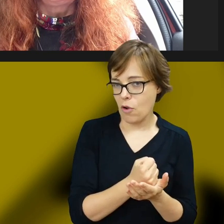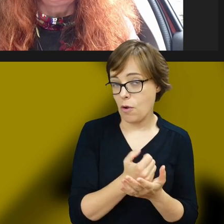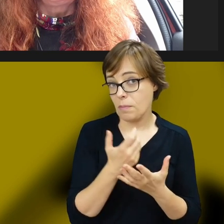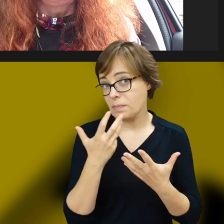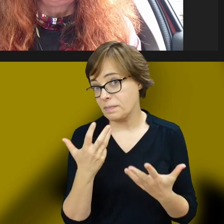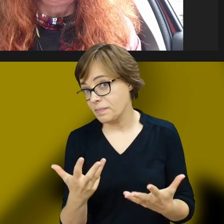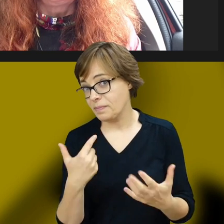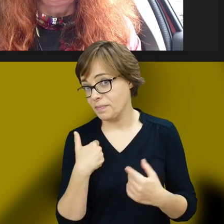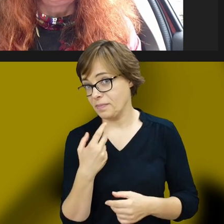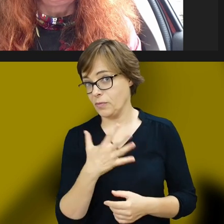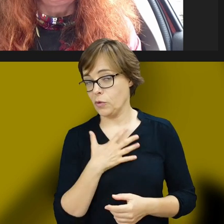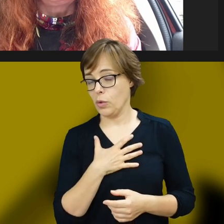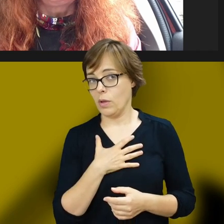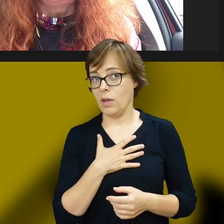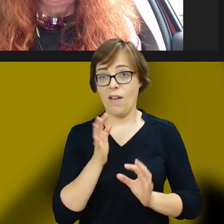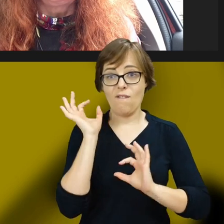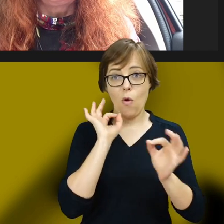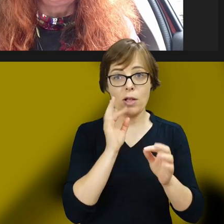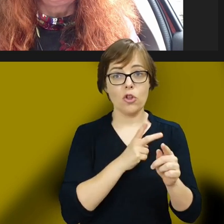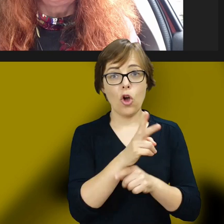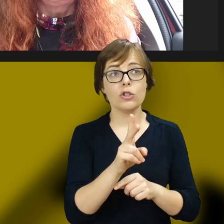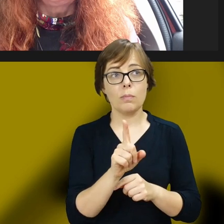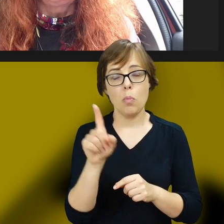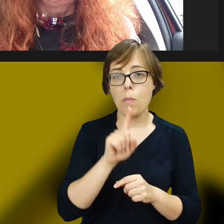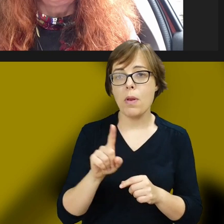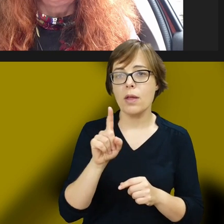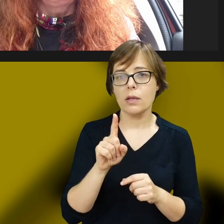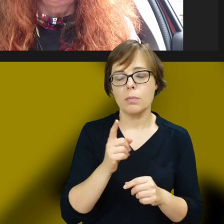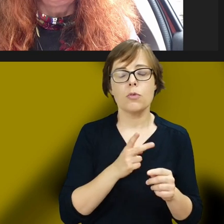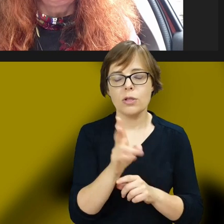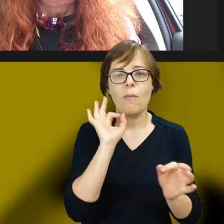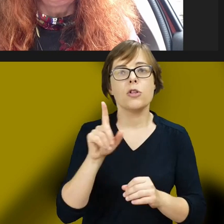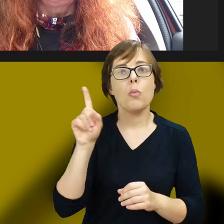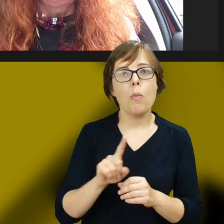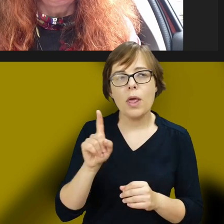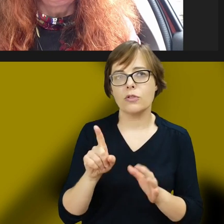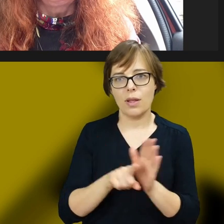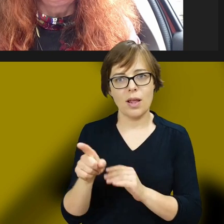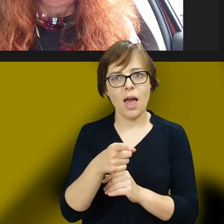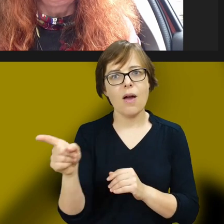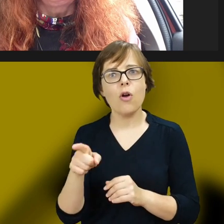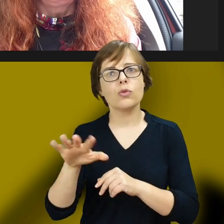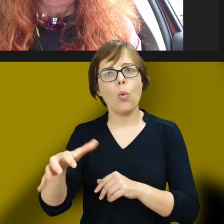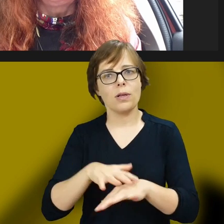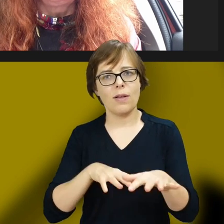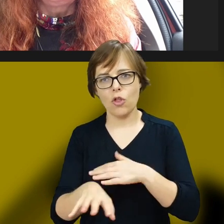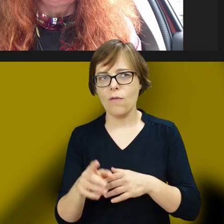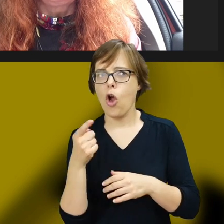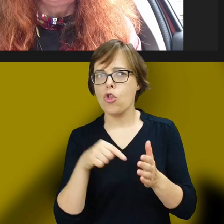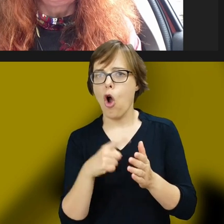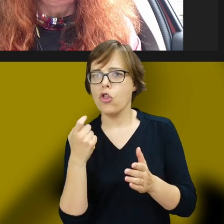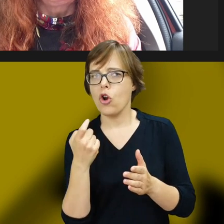do informacji publicznej, przynajmniej dla waszej grupy zawodowej, nie jest tą metaforyką pułapki, przez którą